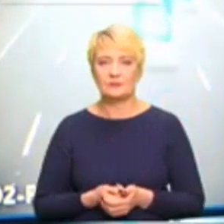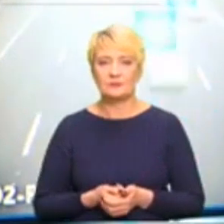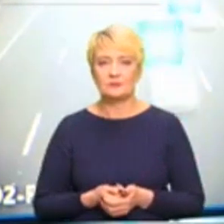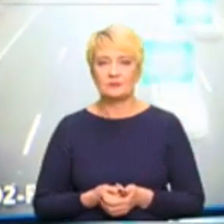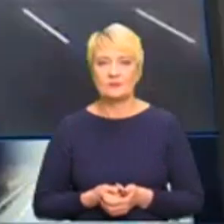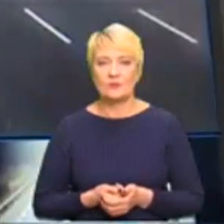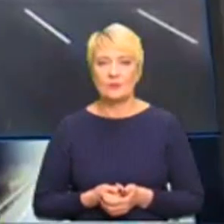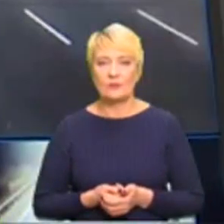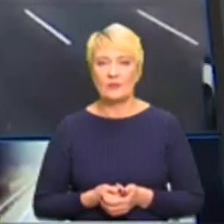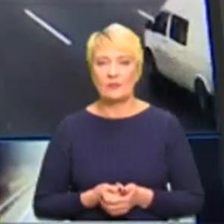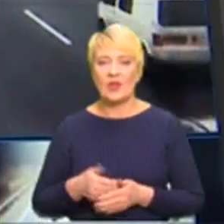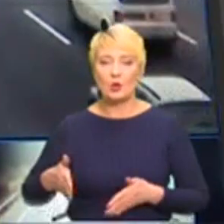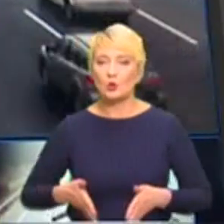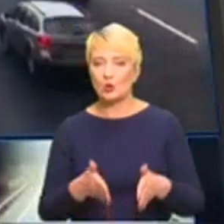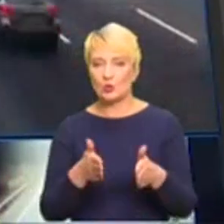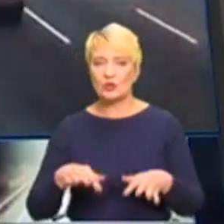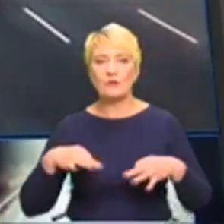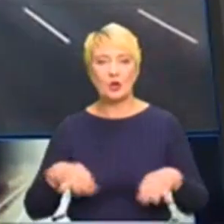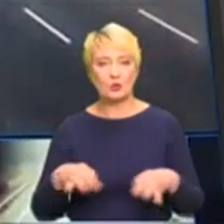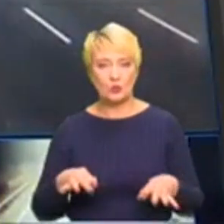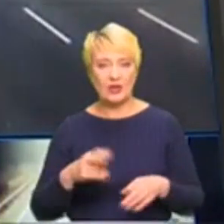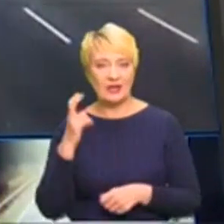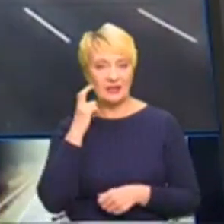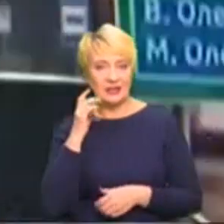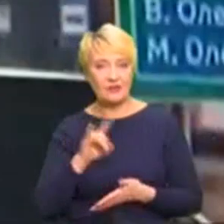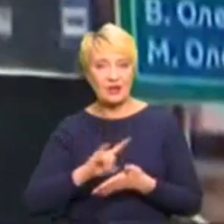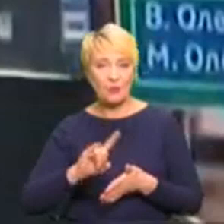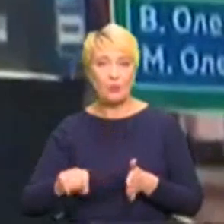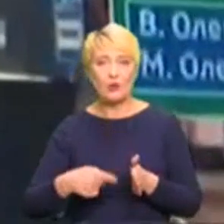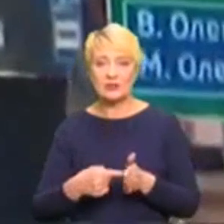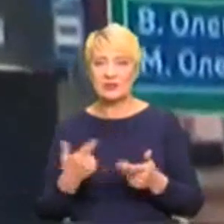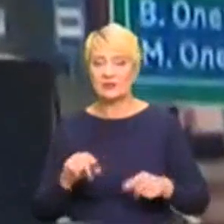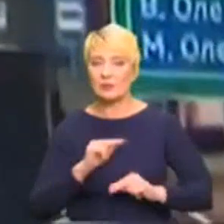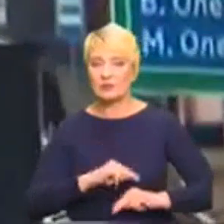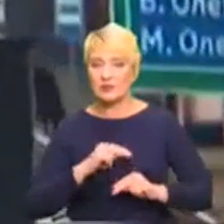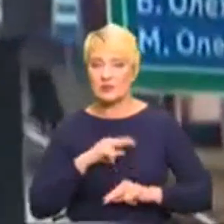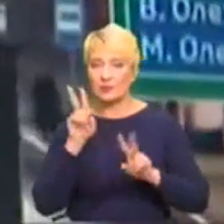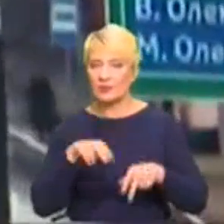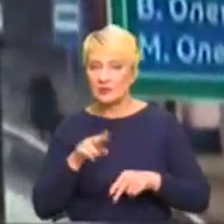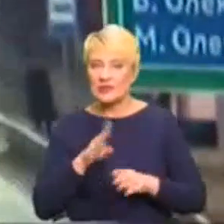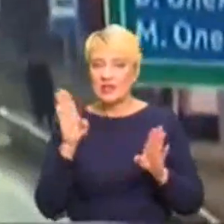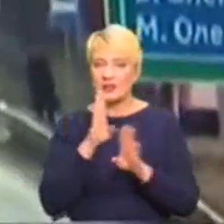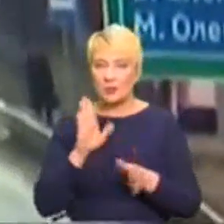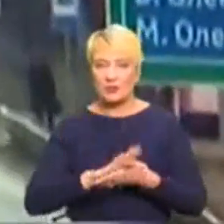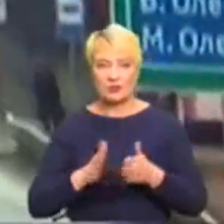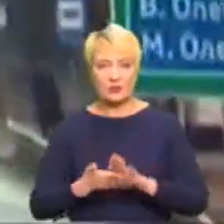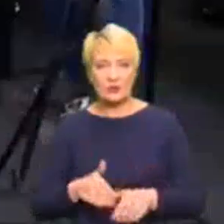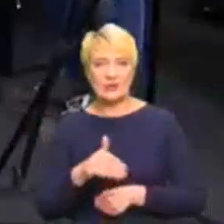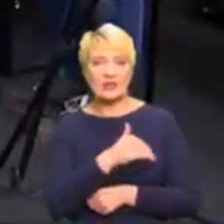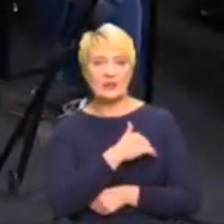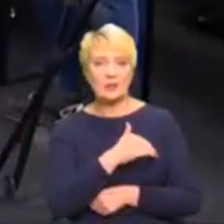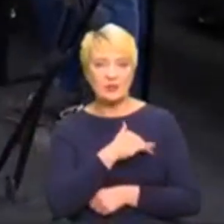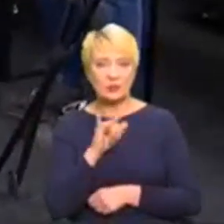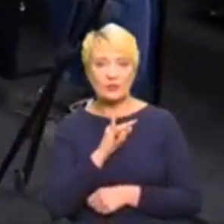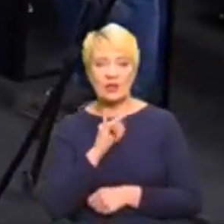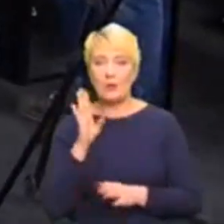безпеку дорожнього руху. На трасі Київ-Бориспіль запрацювали і дві метеостанції. Вони слідкують за погодними умовами, температурою асфальту і